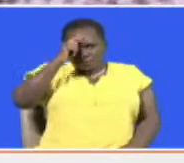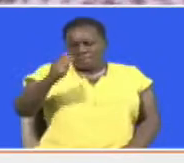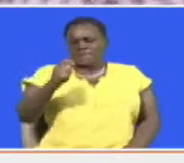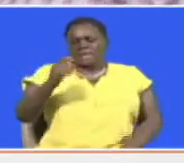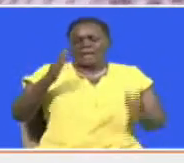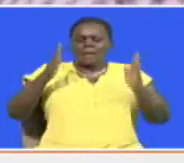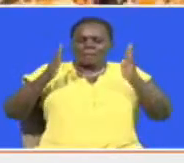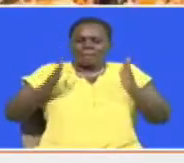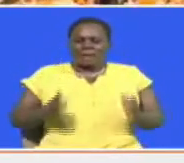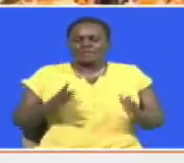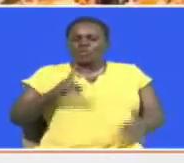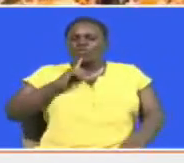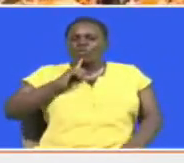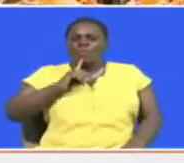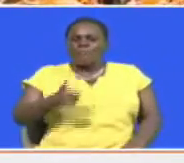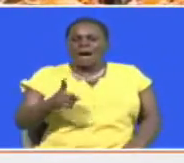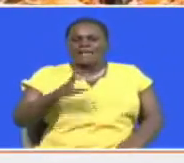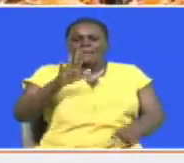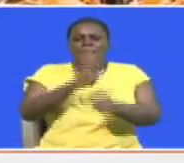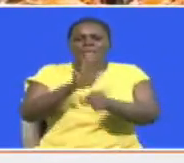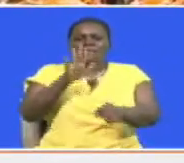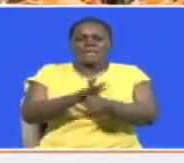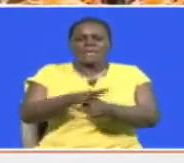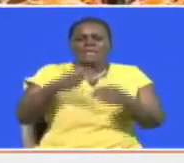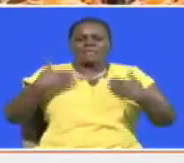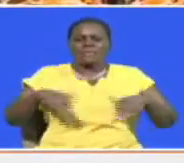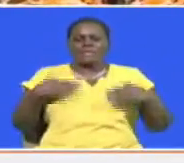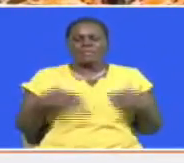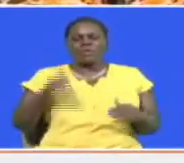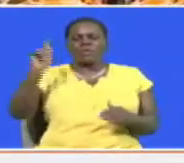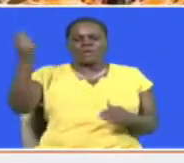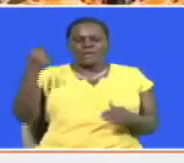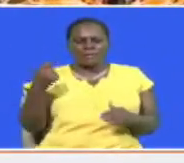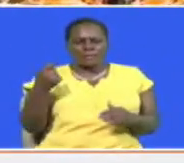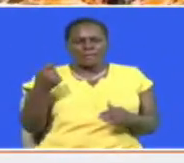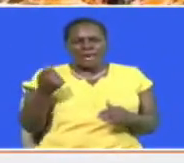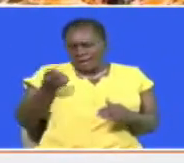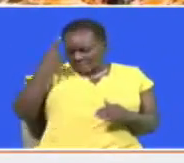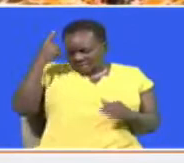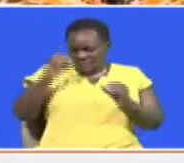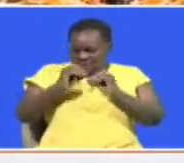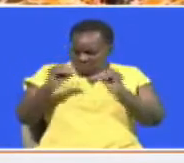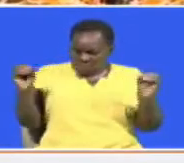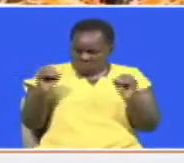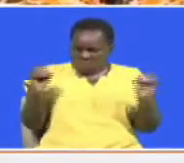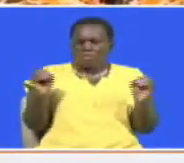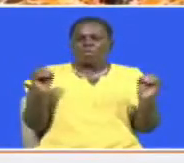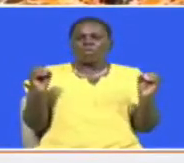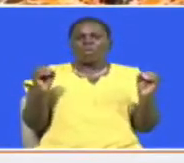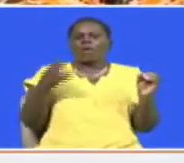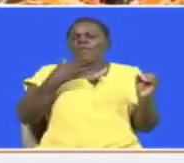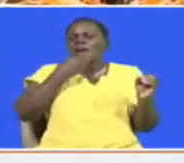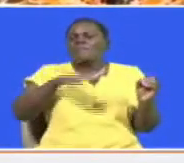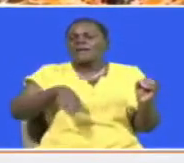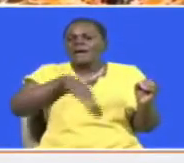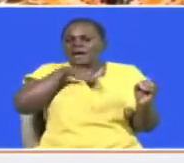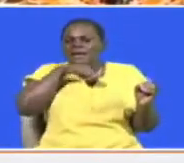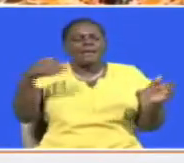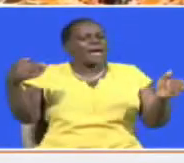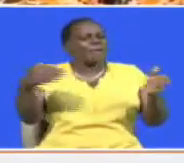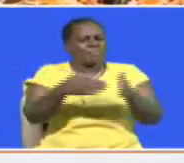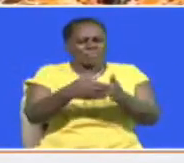mtu ambaye ana command watu wengi zaidi hapa ndani ya Kenya, sielewi ni kwa sababu gani Baba Raila Amolo